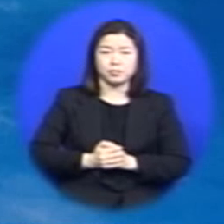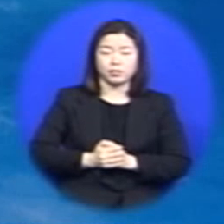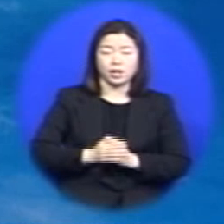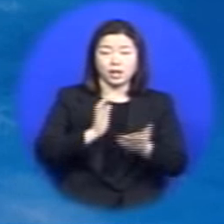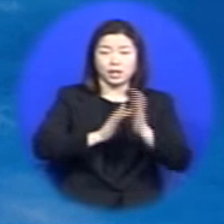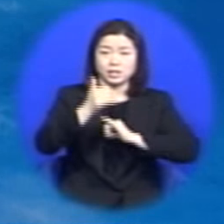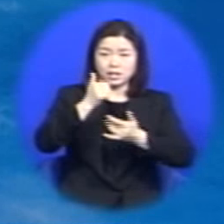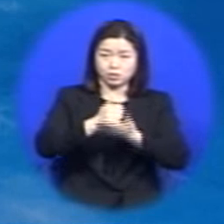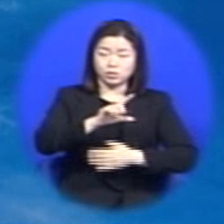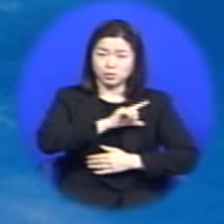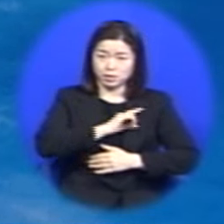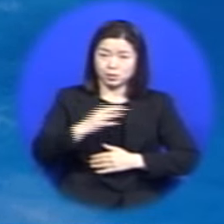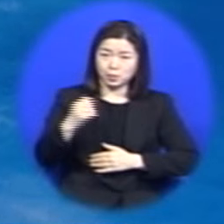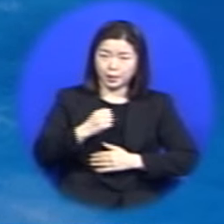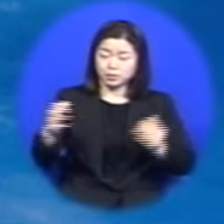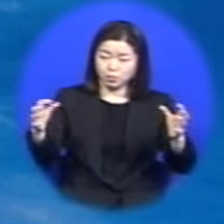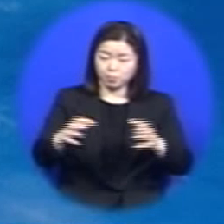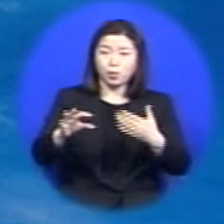예수님의 이름으로 모이면요,